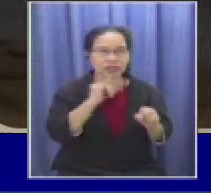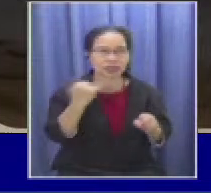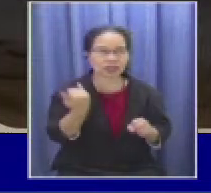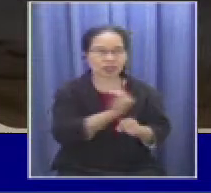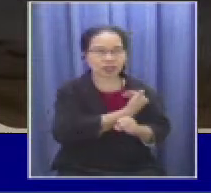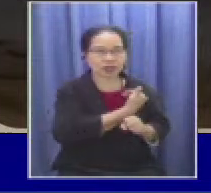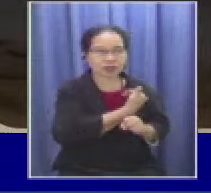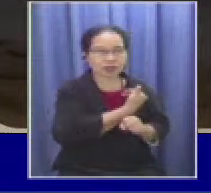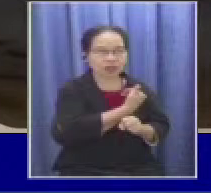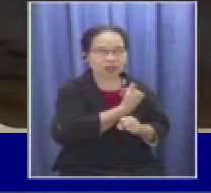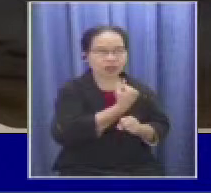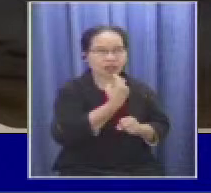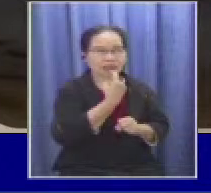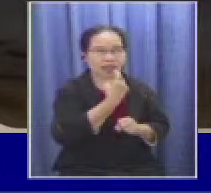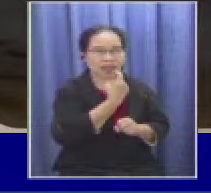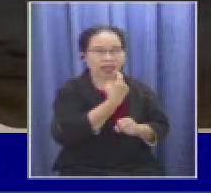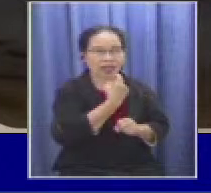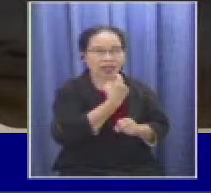Tatramaso ye oja